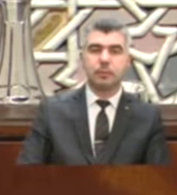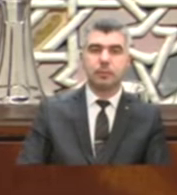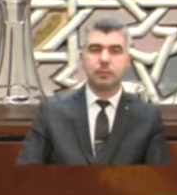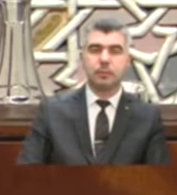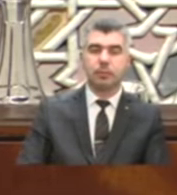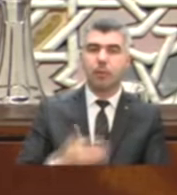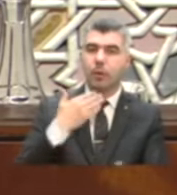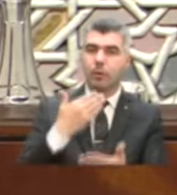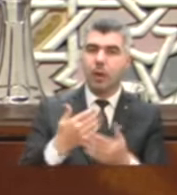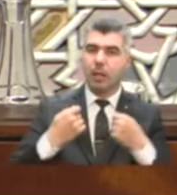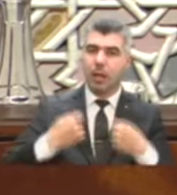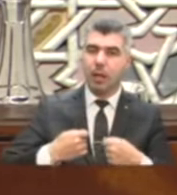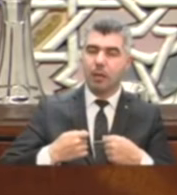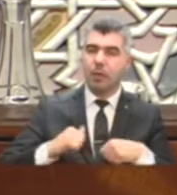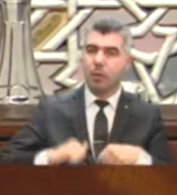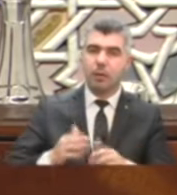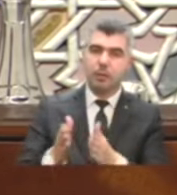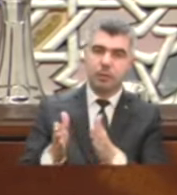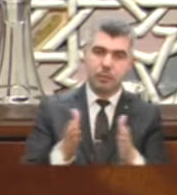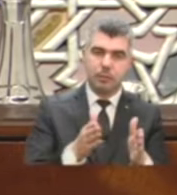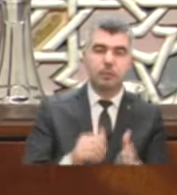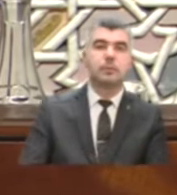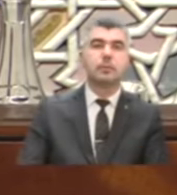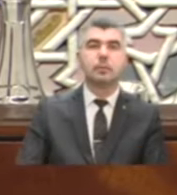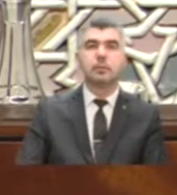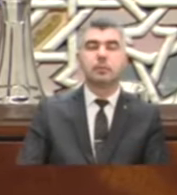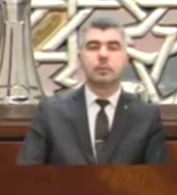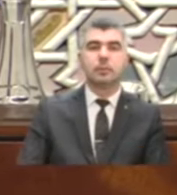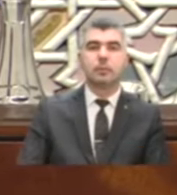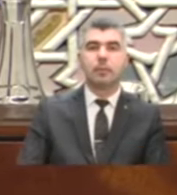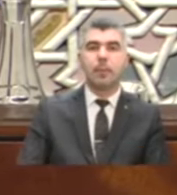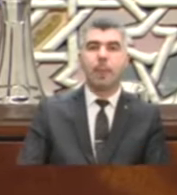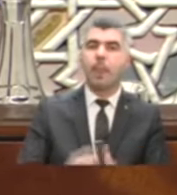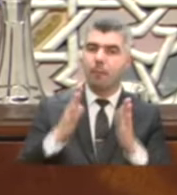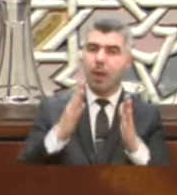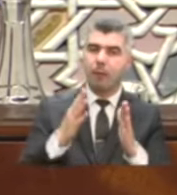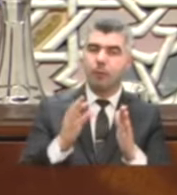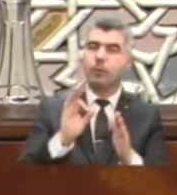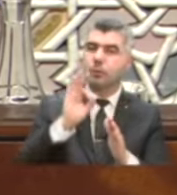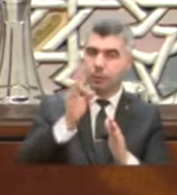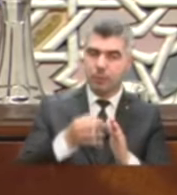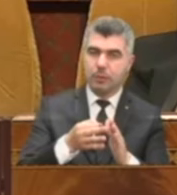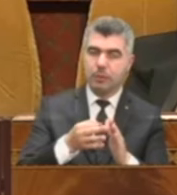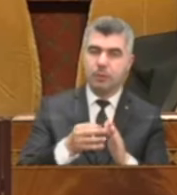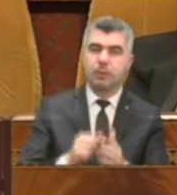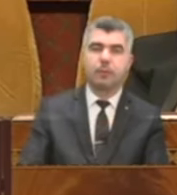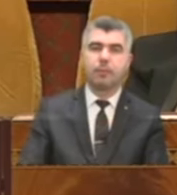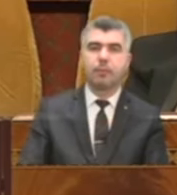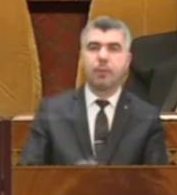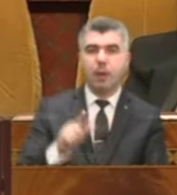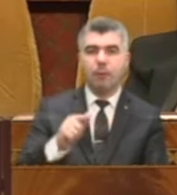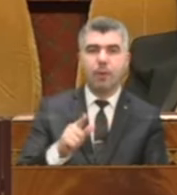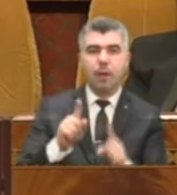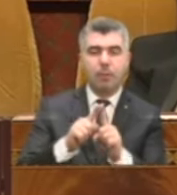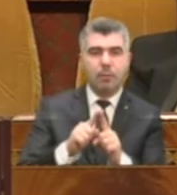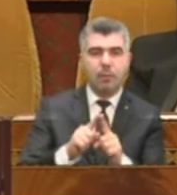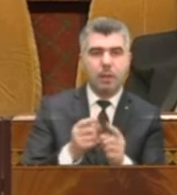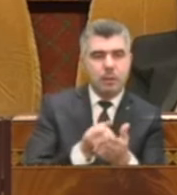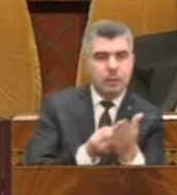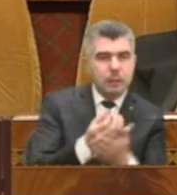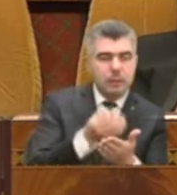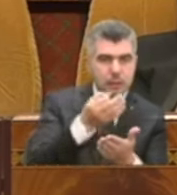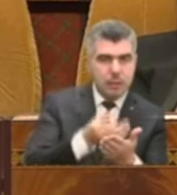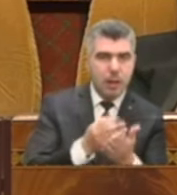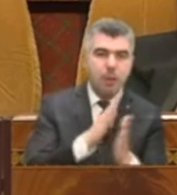شكرا السيد الرئيس، شكرا السيدة الوزيرة. طبعا نتمنوا المجهودات اللي كتبذلوها فيما يتعلق بالتربية الدامجة، طبعا